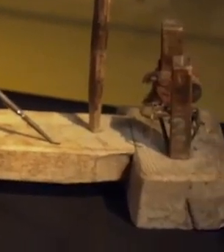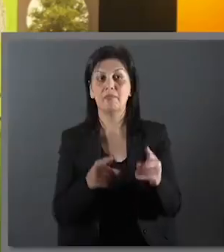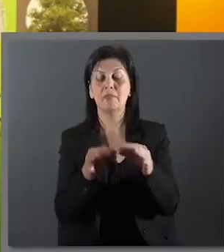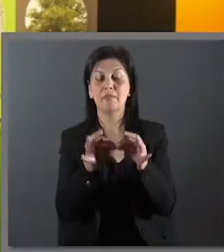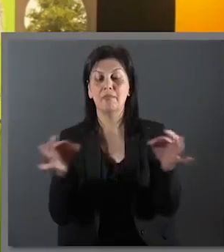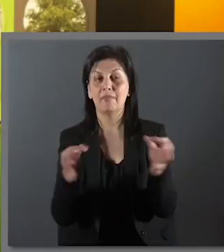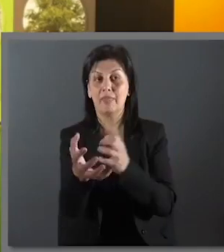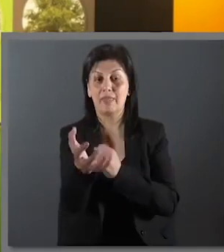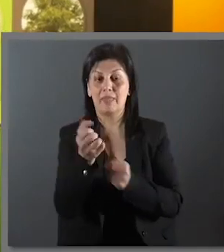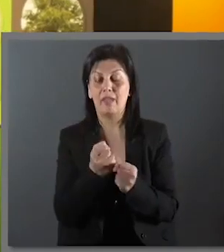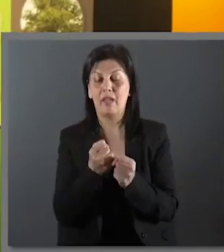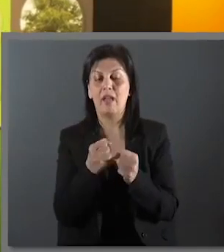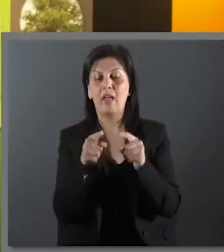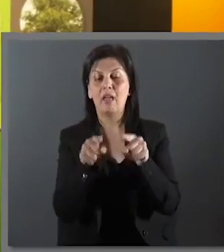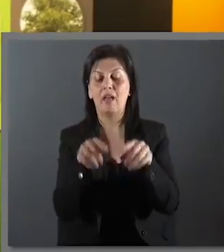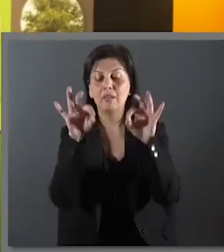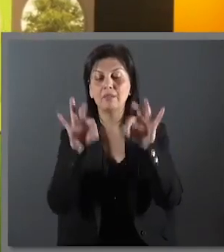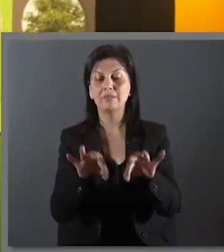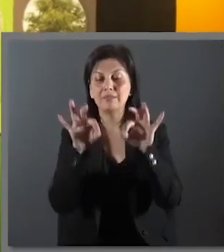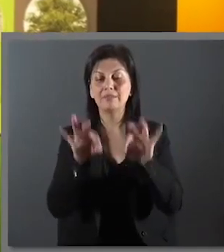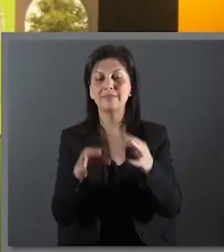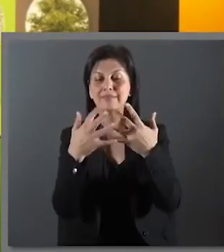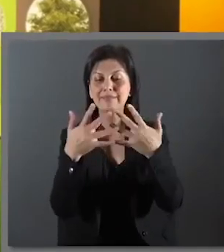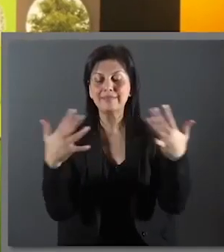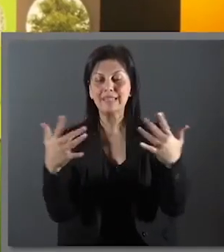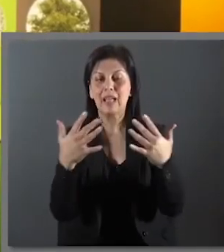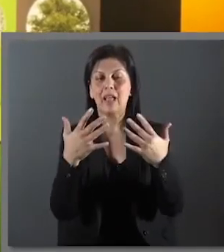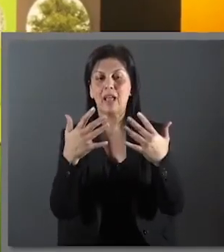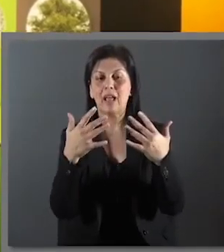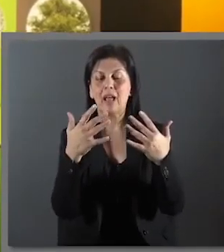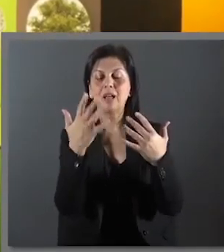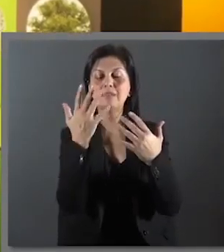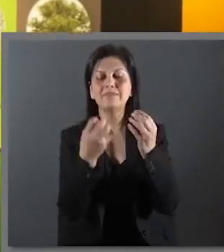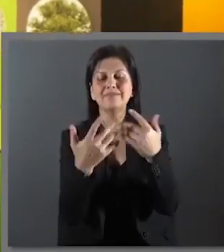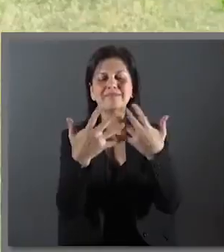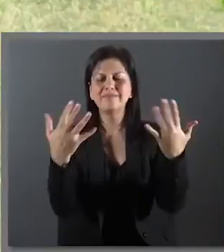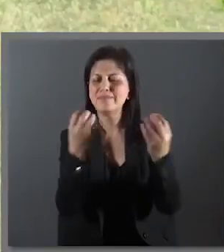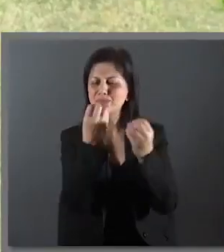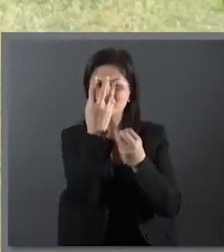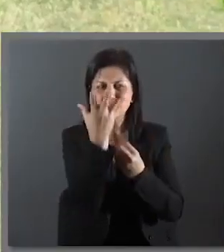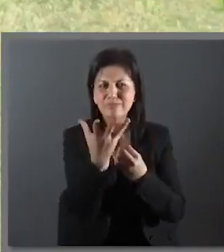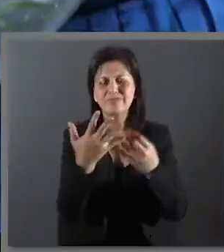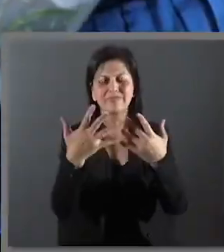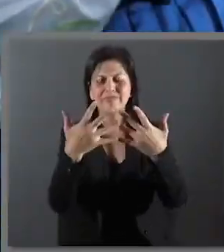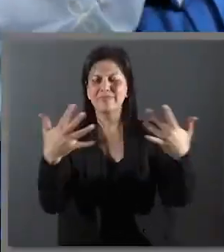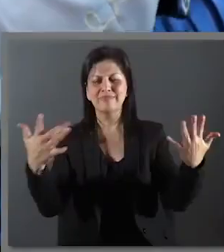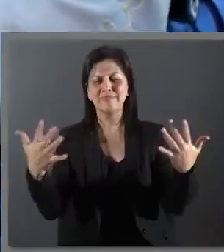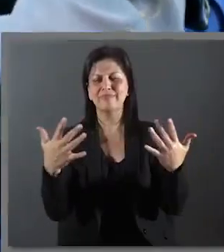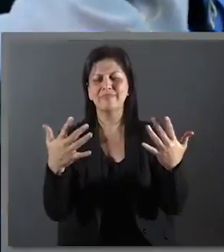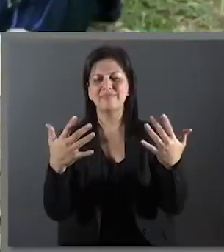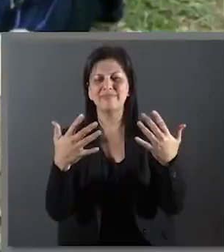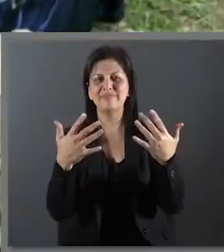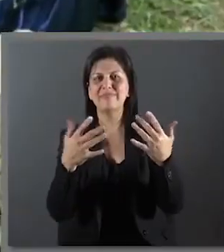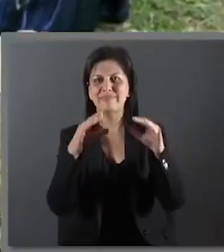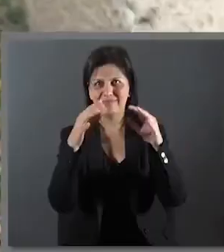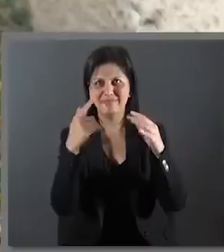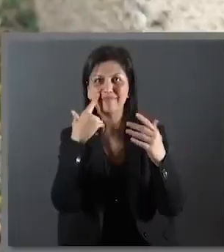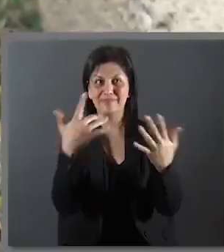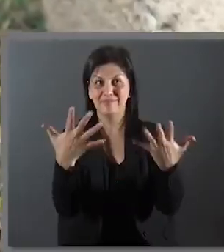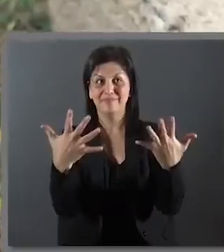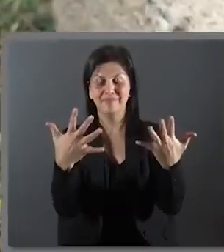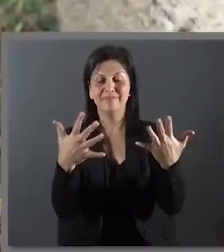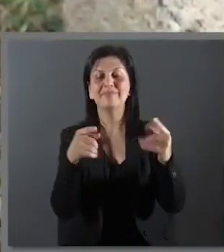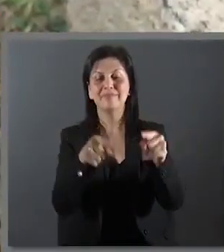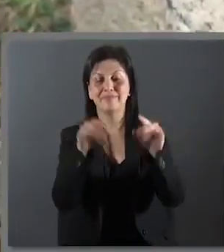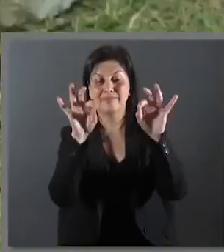Alının ipliyi, bitki və heyvan mənşəli təbii boyaqlarla rəngləyib, al-əlvan, şux xalçalar toxuyurdular.